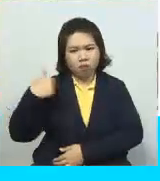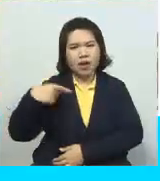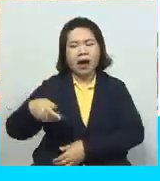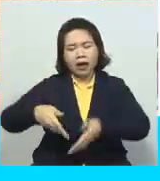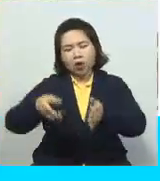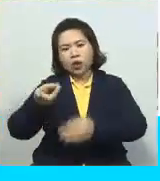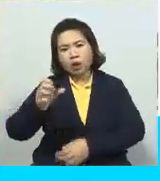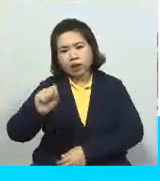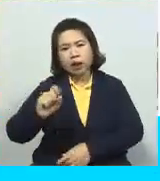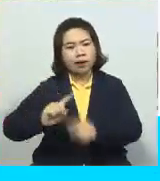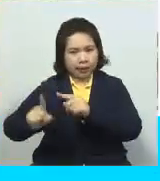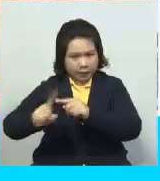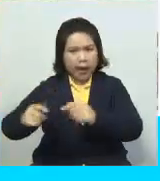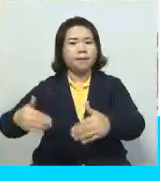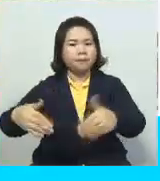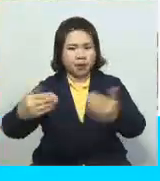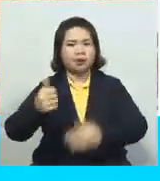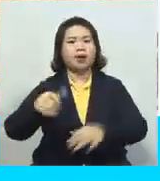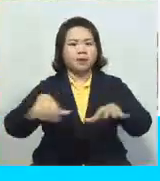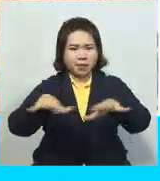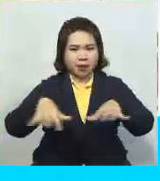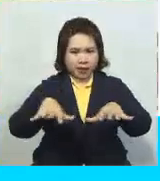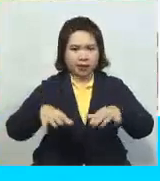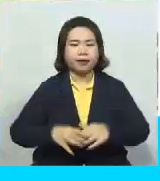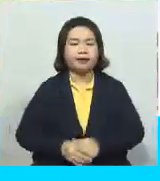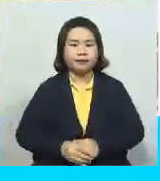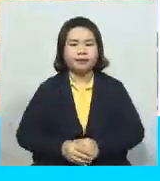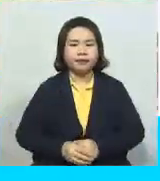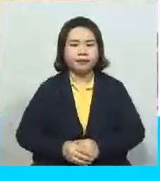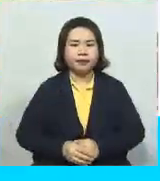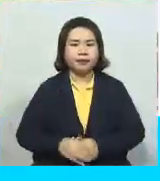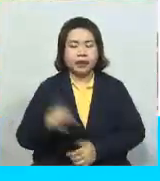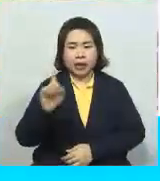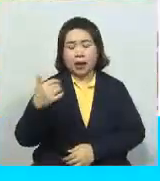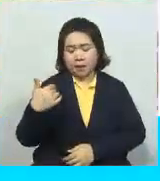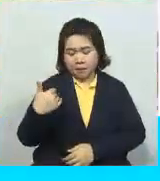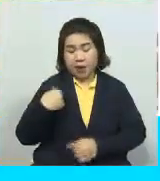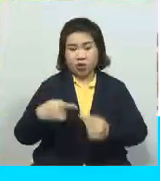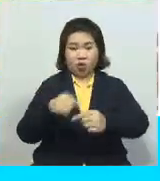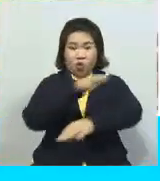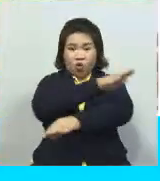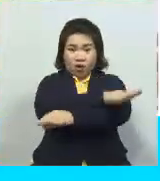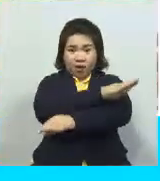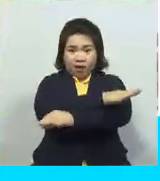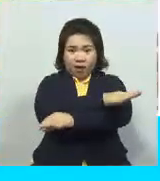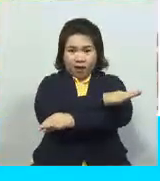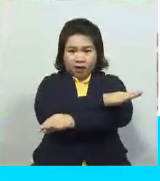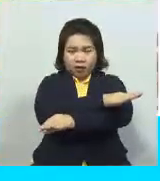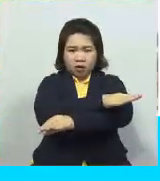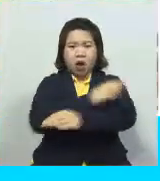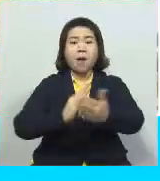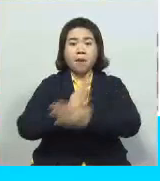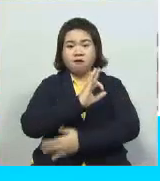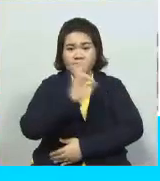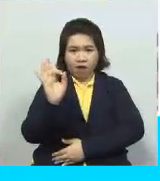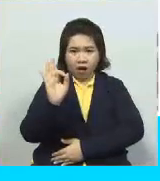ต่างๆตรงเนี้ยเปิดการจราจรได้ตามปกติเลยนะครับรวมถึงจากแยกผ่านจากแยกผ่านฟ้าไป